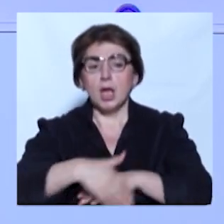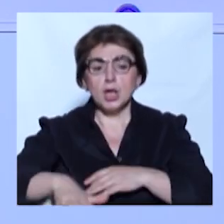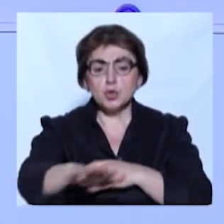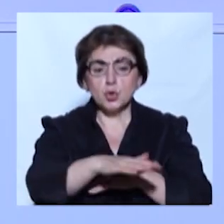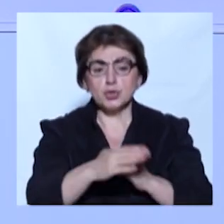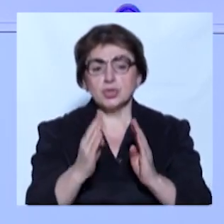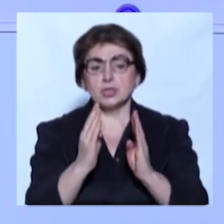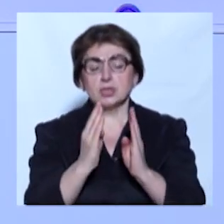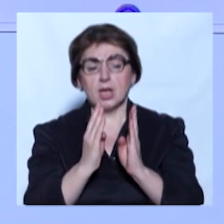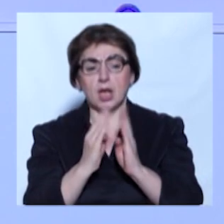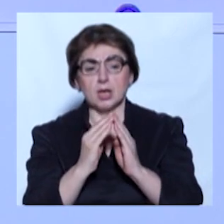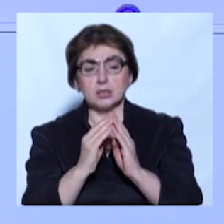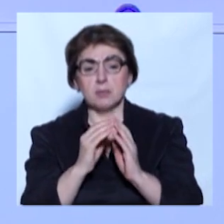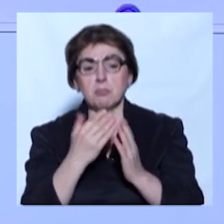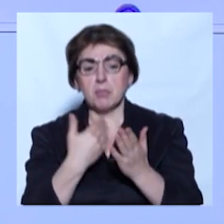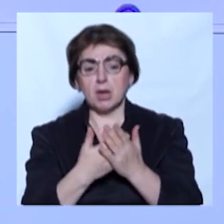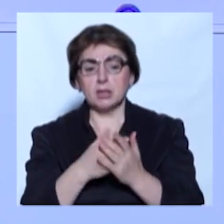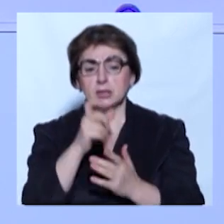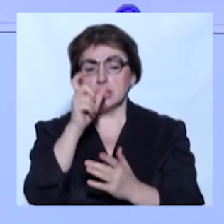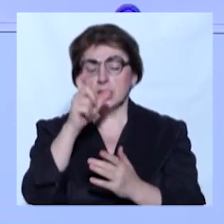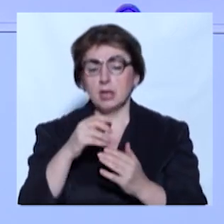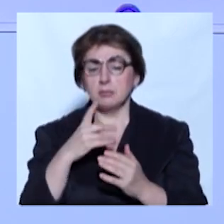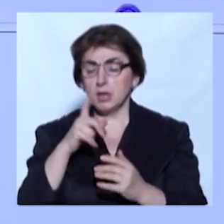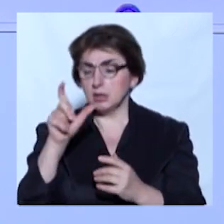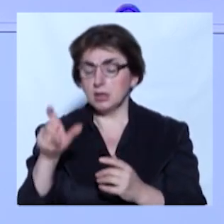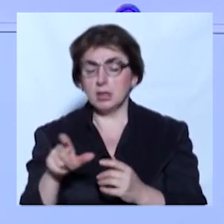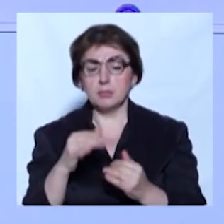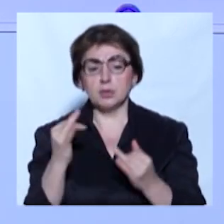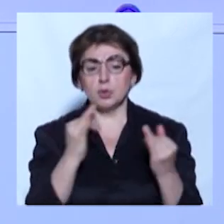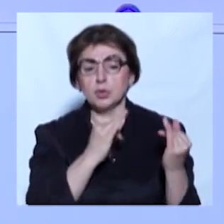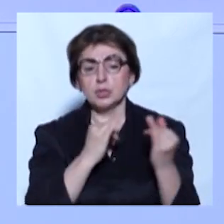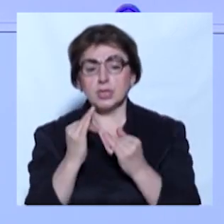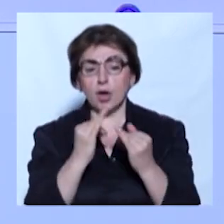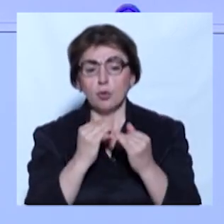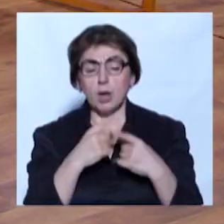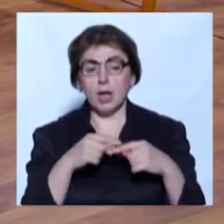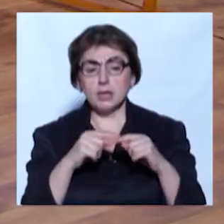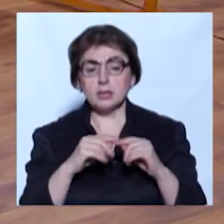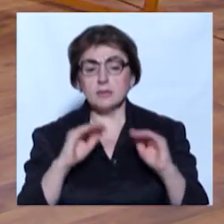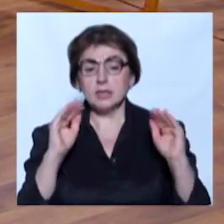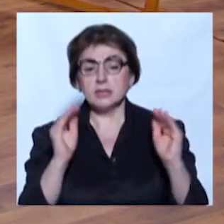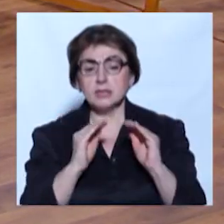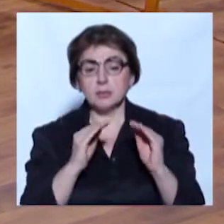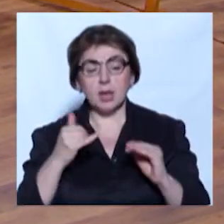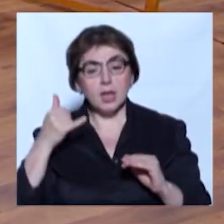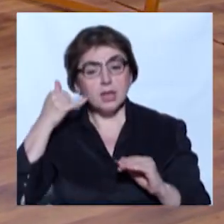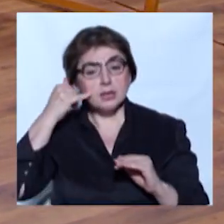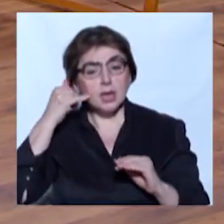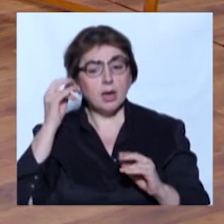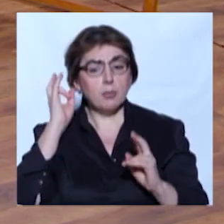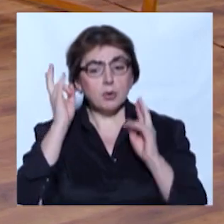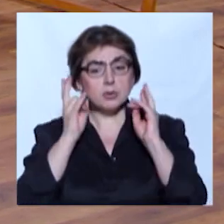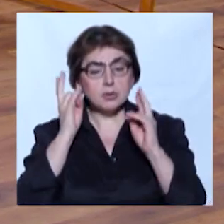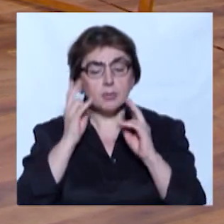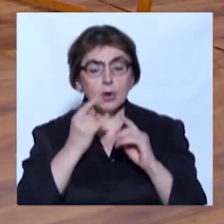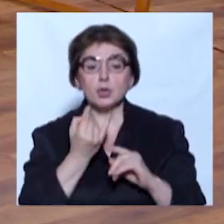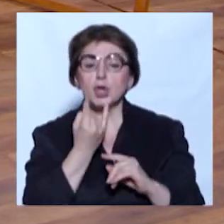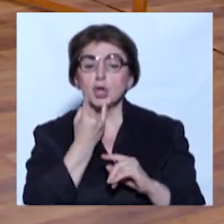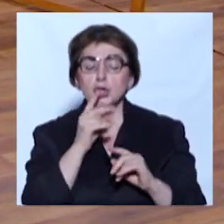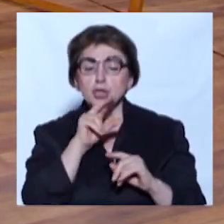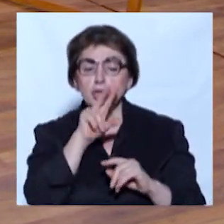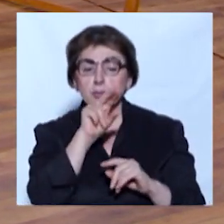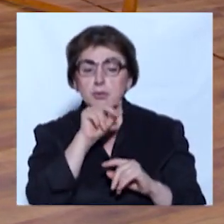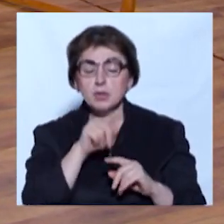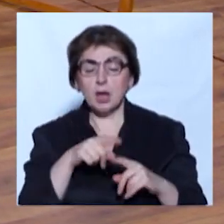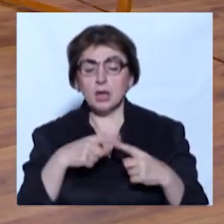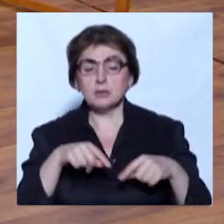სახლში, მაგალითად ადამიანის საუბარი, სიმღერა, ტელეფონის ხმა, ჩიტების ჭიკჭიკი,